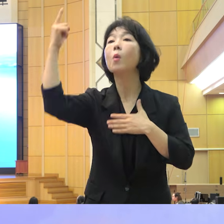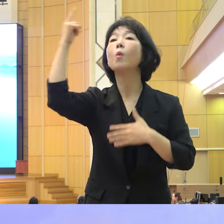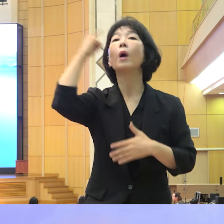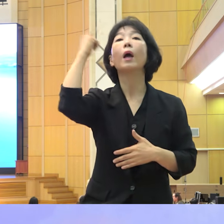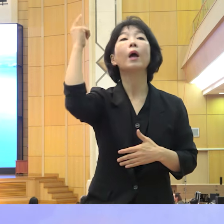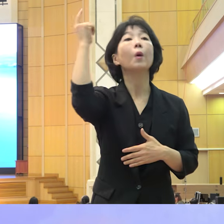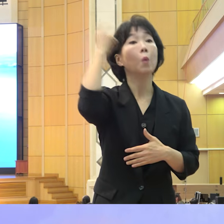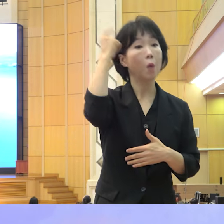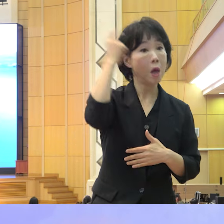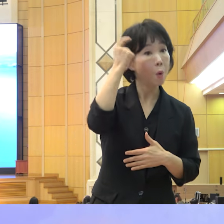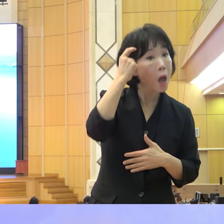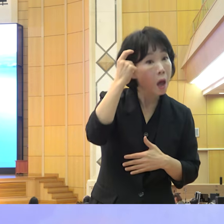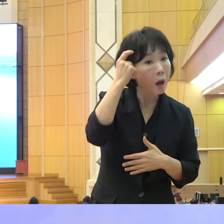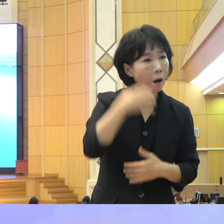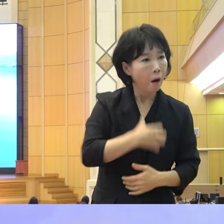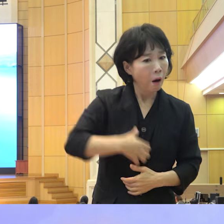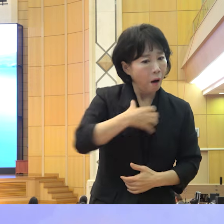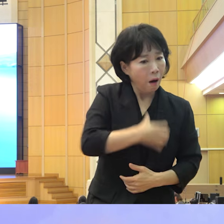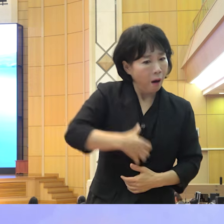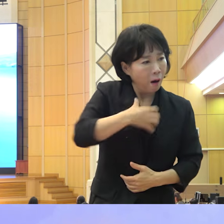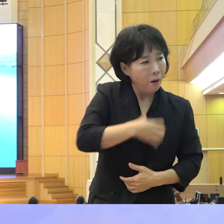왜